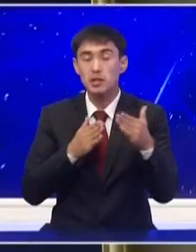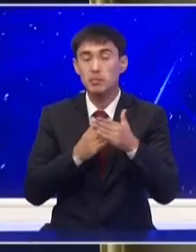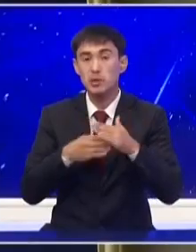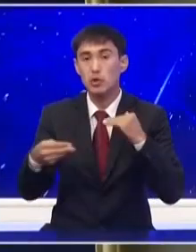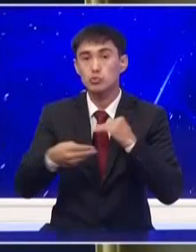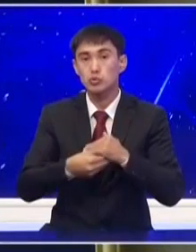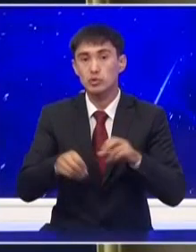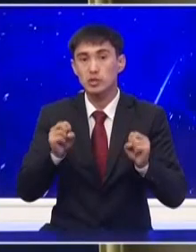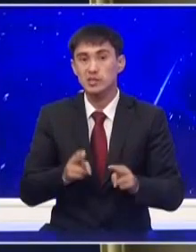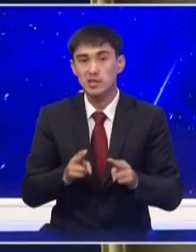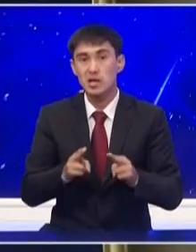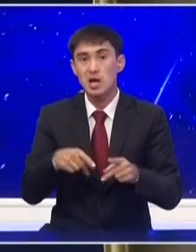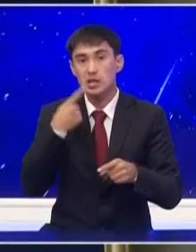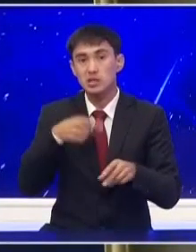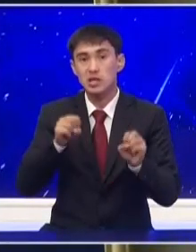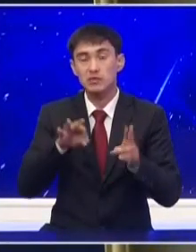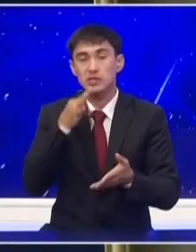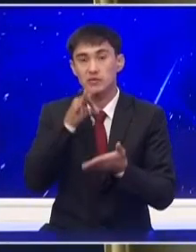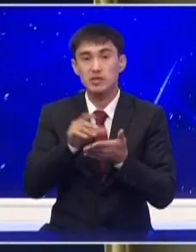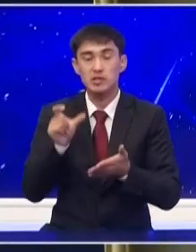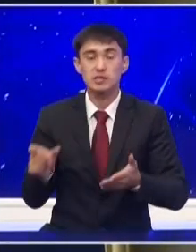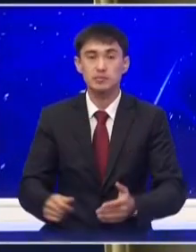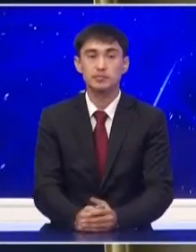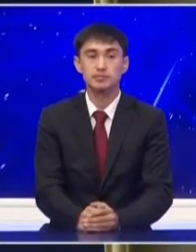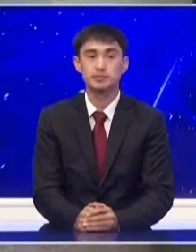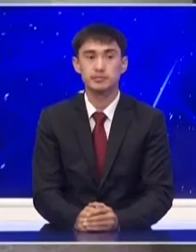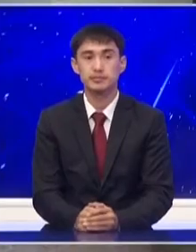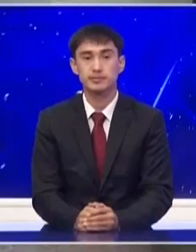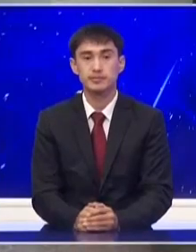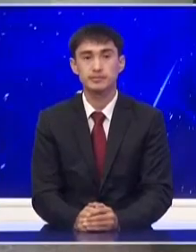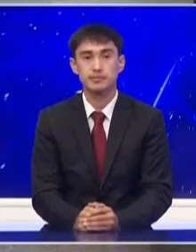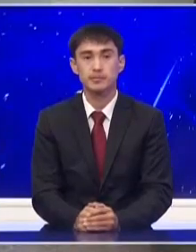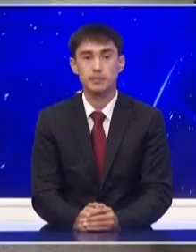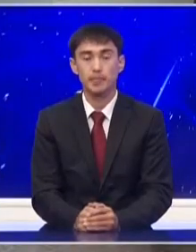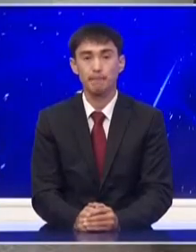предотвратить коррупционные риски, резюмируют ответственные лица.